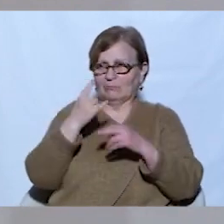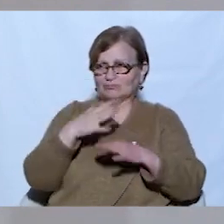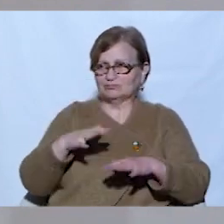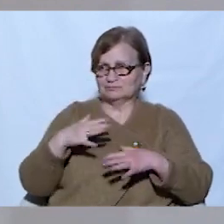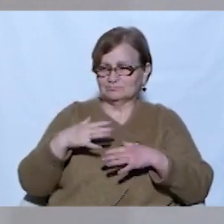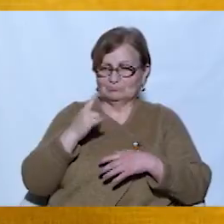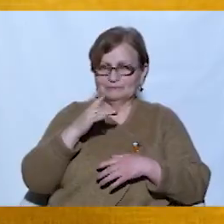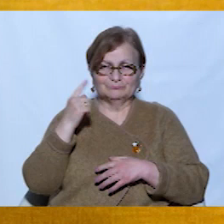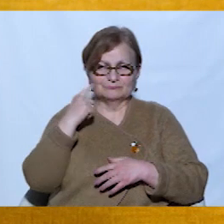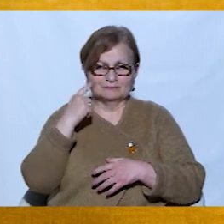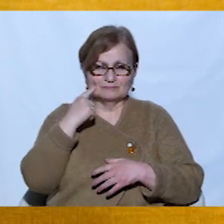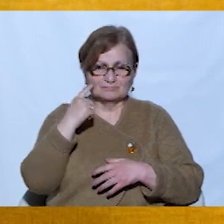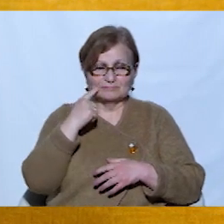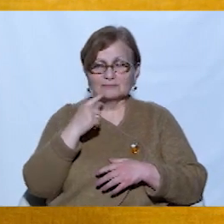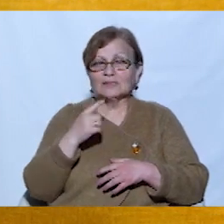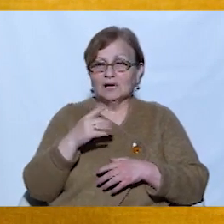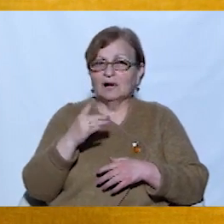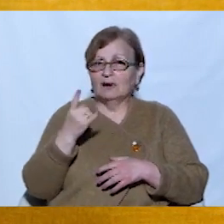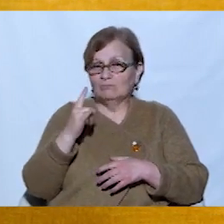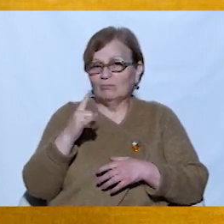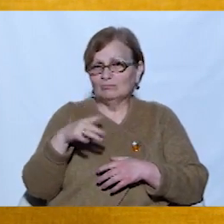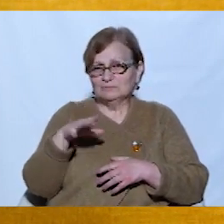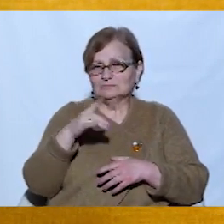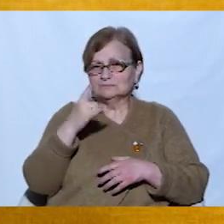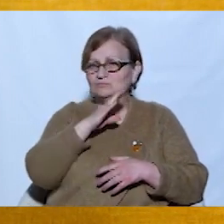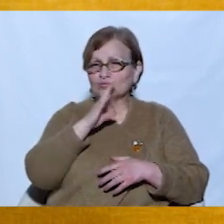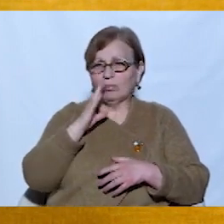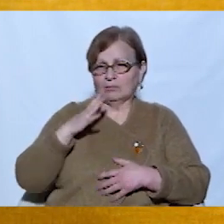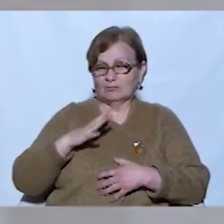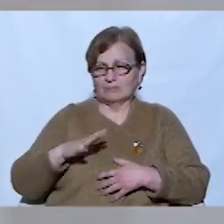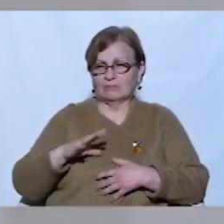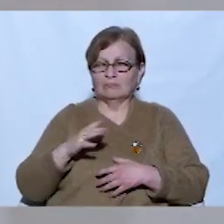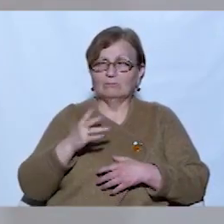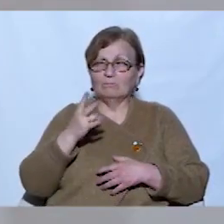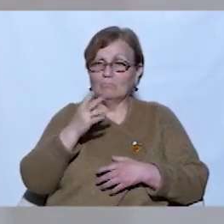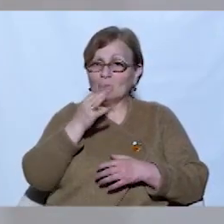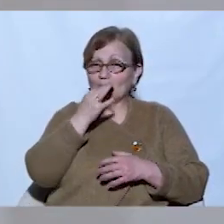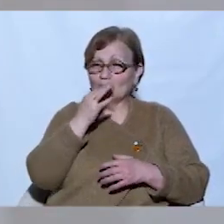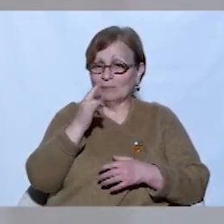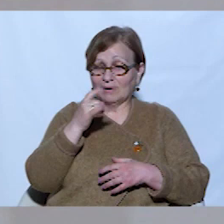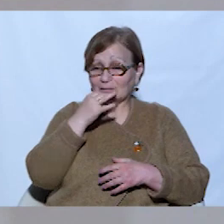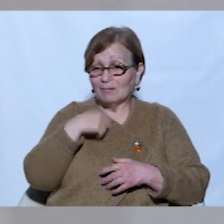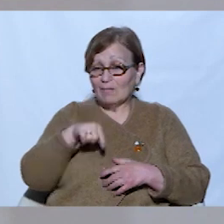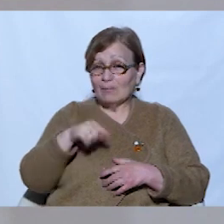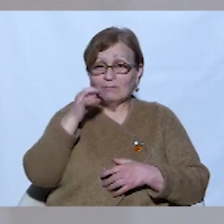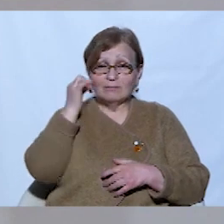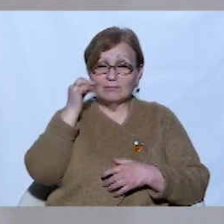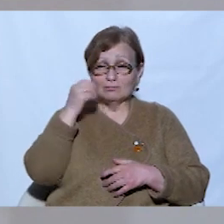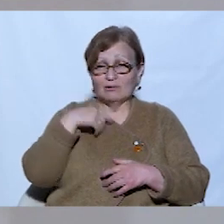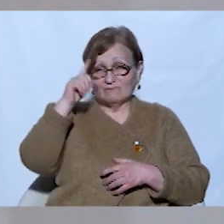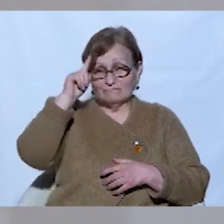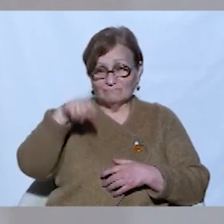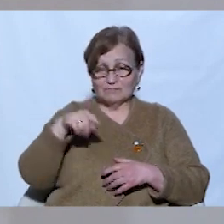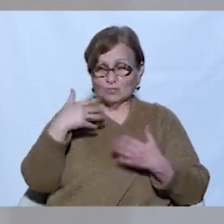შემთხვევაში ყურადღება არ დაიმსახუროს, ხო? და არავინ გაკიცხოს, რაც უდი მშობელია, მაგრამ მე როგორც ბავშვი ამას ვერ ვიგებ და მე დავისწავლე,